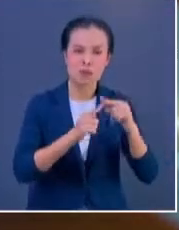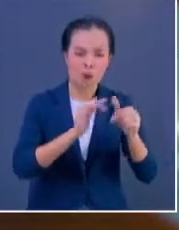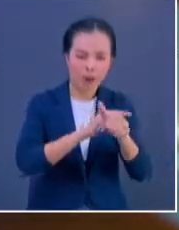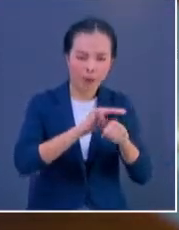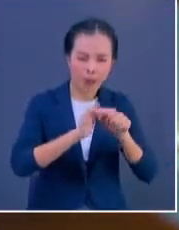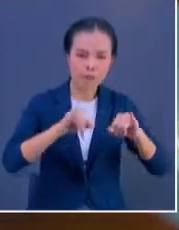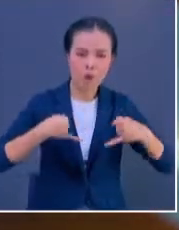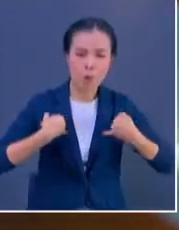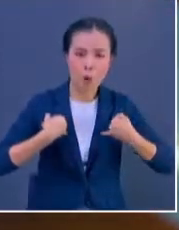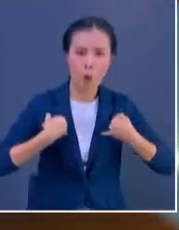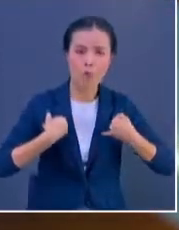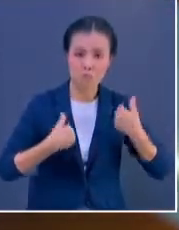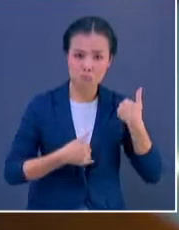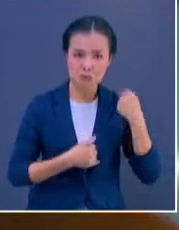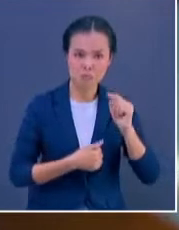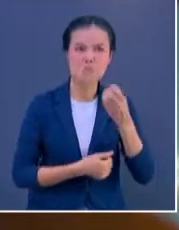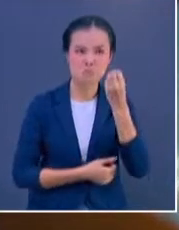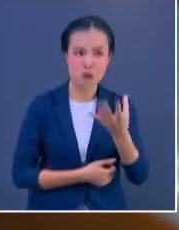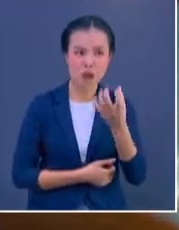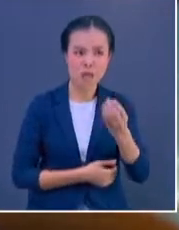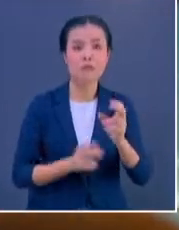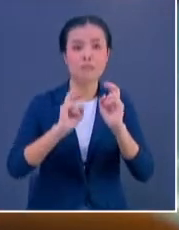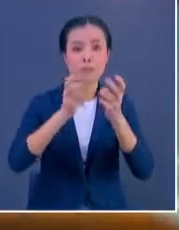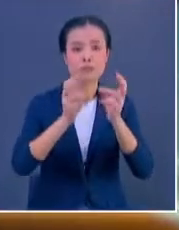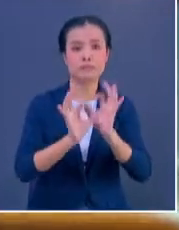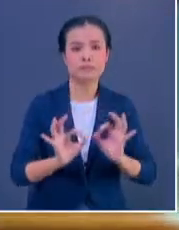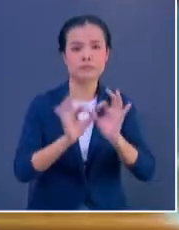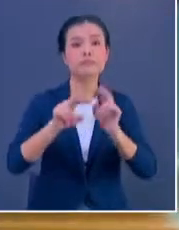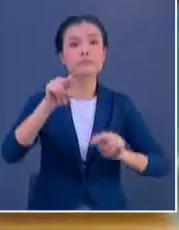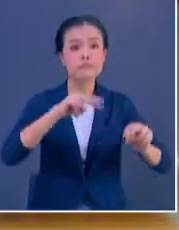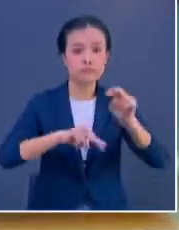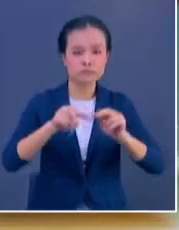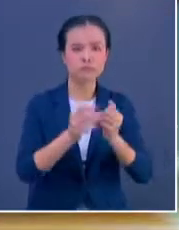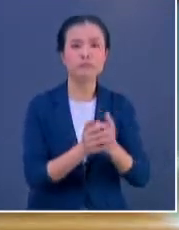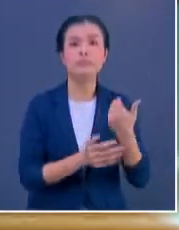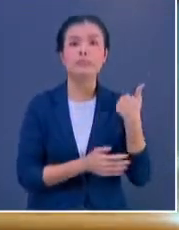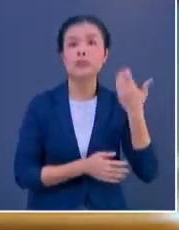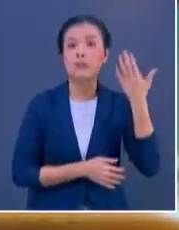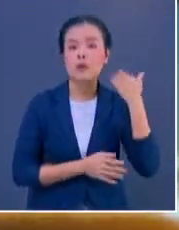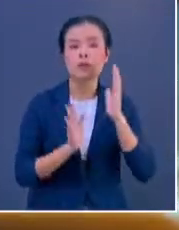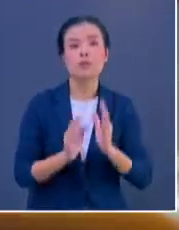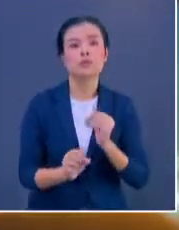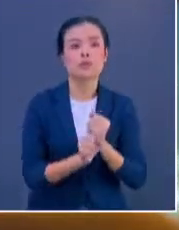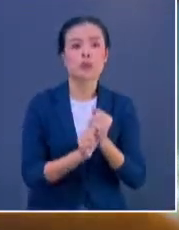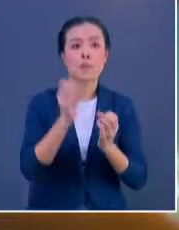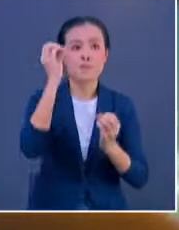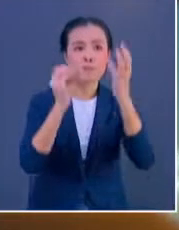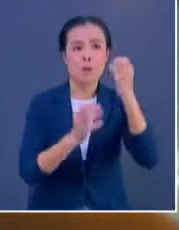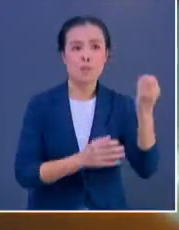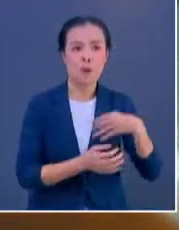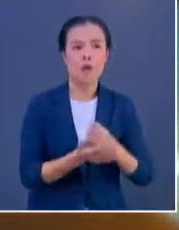ที่ดินเหล่านี้เยอะมากน้อยแค่ไหนครับ น่าจะมีเยอะนะครับที่ประเด็นสำคัญคือต้องมีการตรวจสอบ เพราะว่าเคยมีเจ้าหน้าที่จากกรมป่าไม้บอกผม